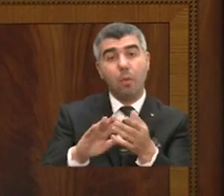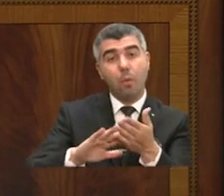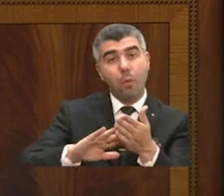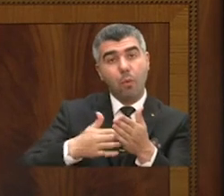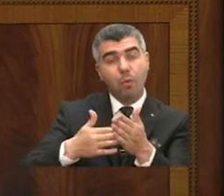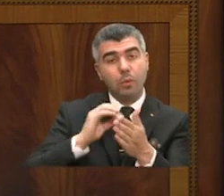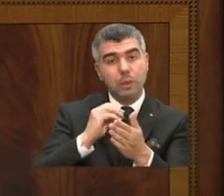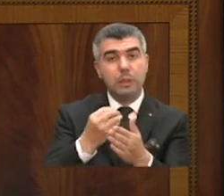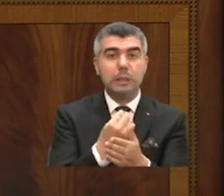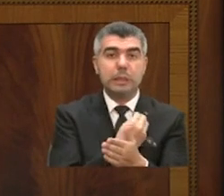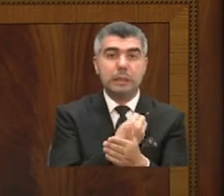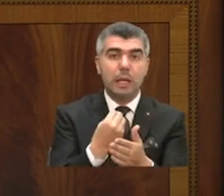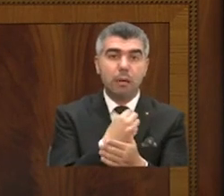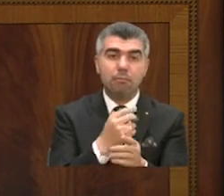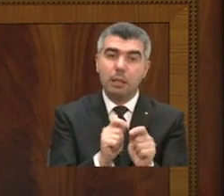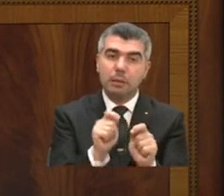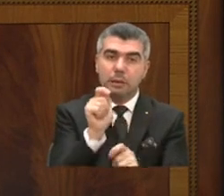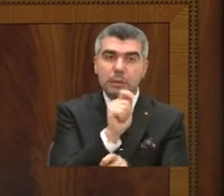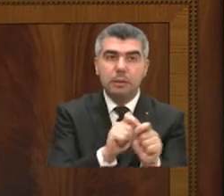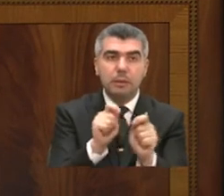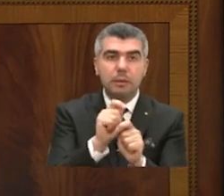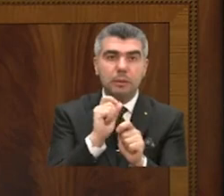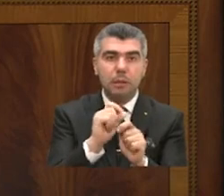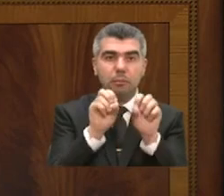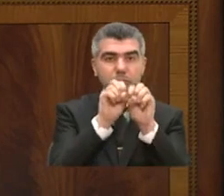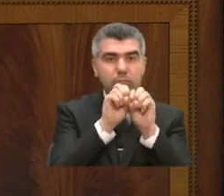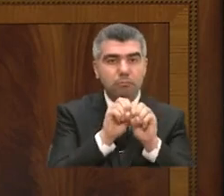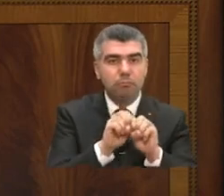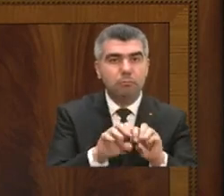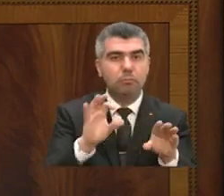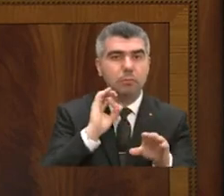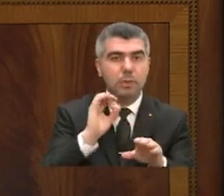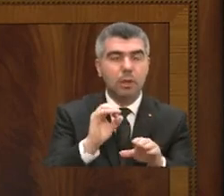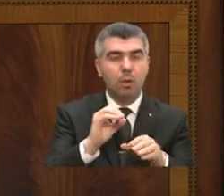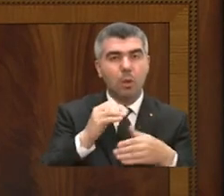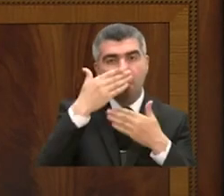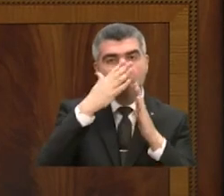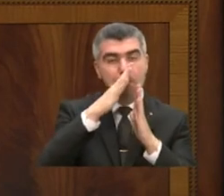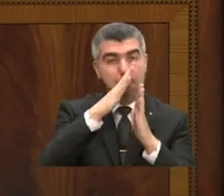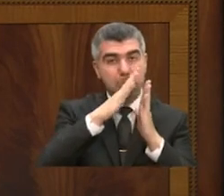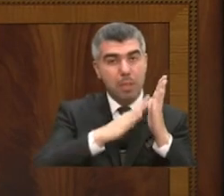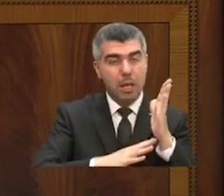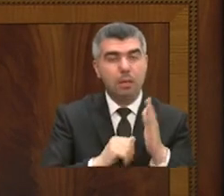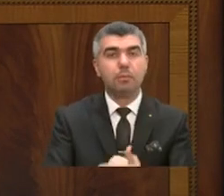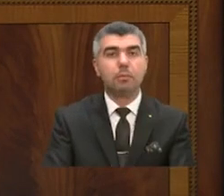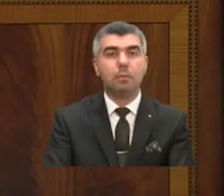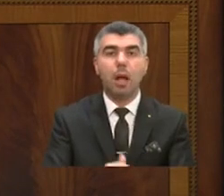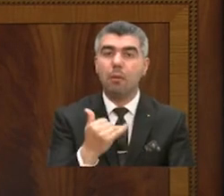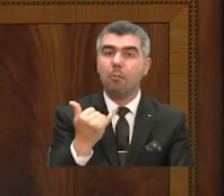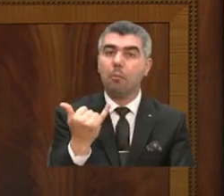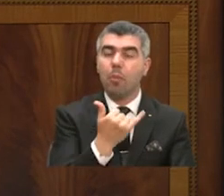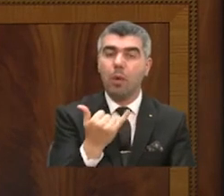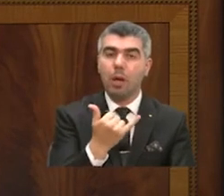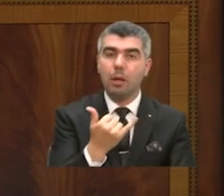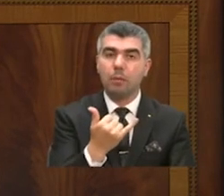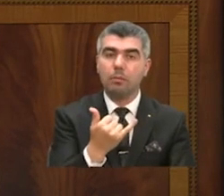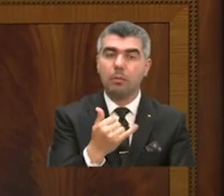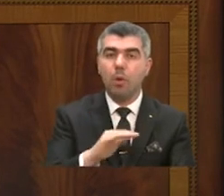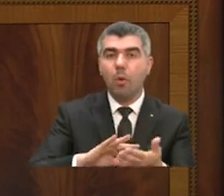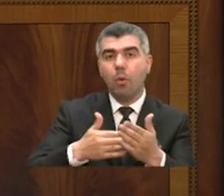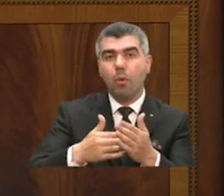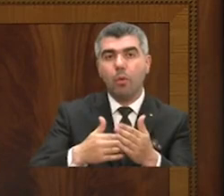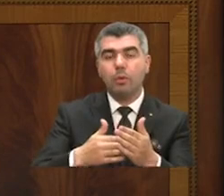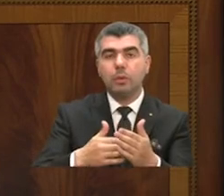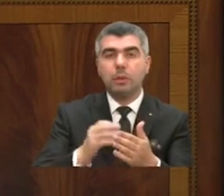الوطنية وإنجاح ورش التغطية الصحية الشامل يحتاج كذلك إلى مساهمة قوية من القطاع